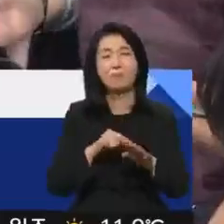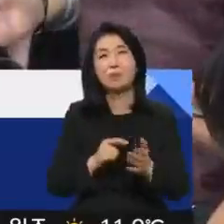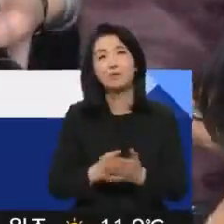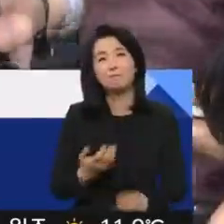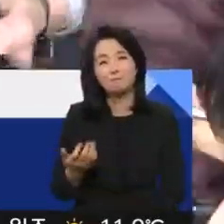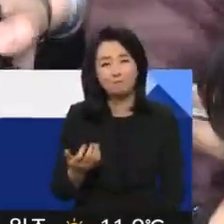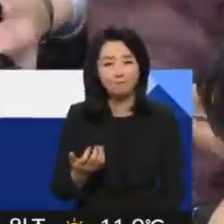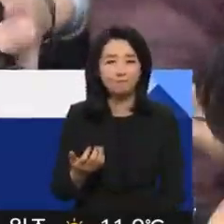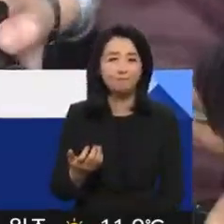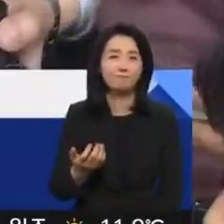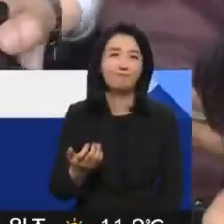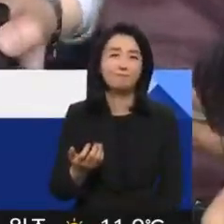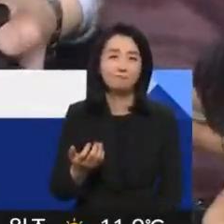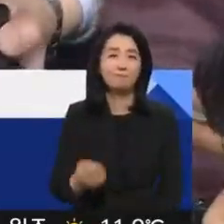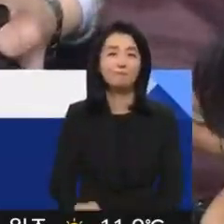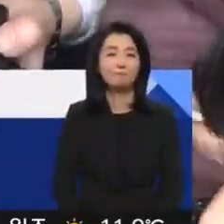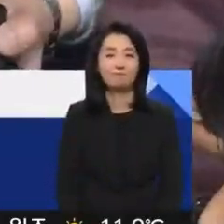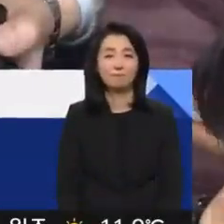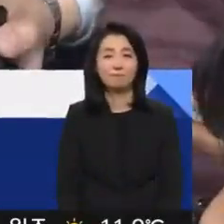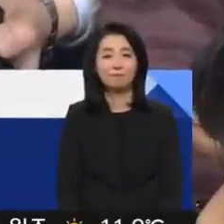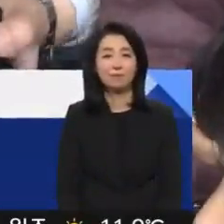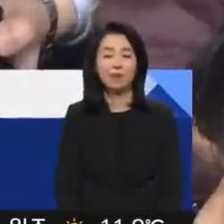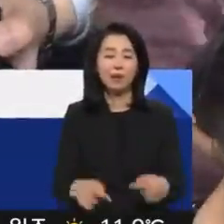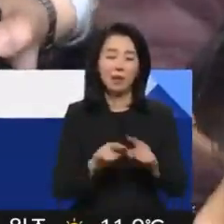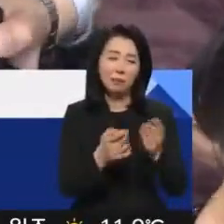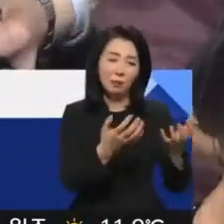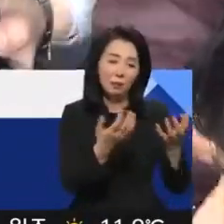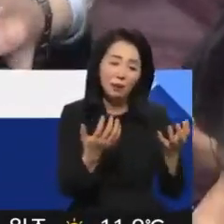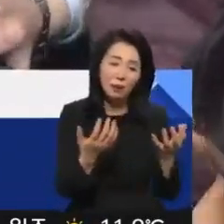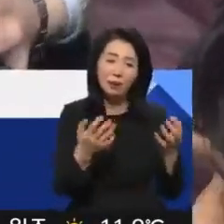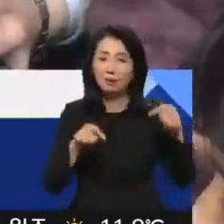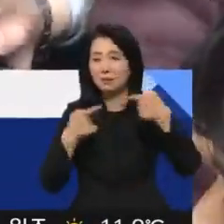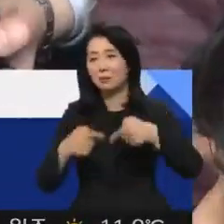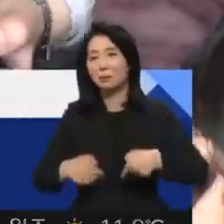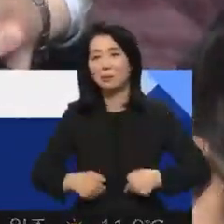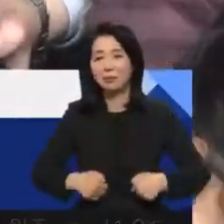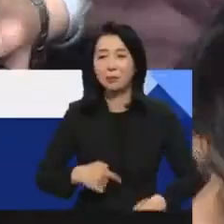마음이 아프고 서울로 이렇게 넘어가